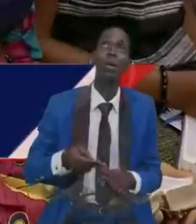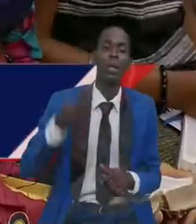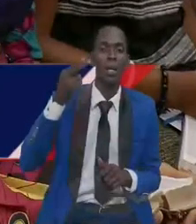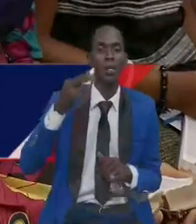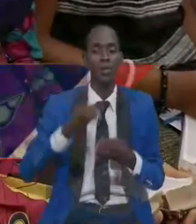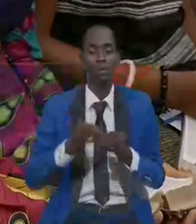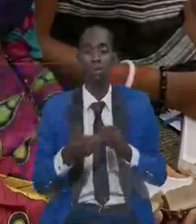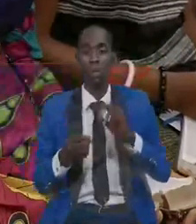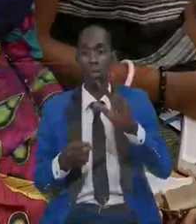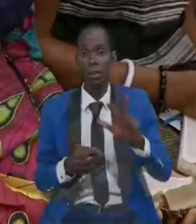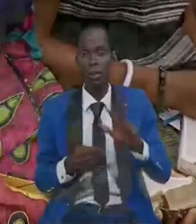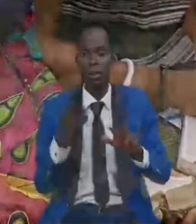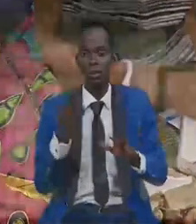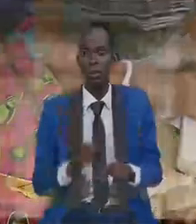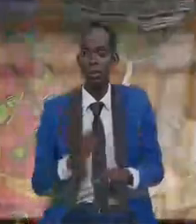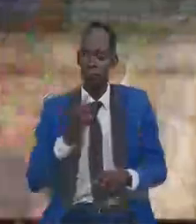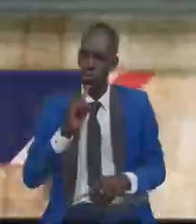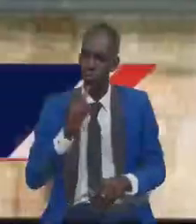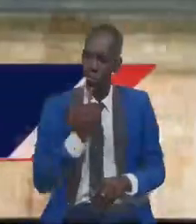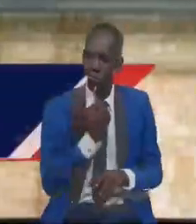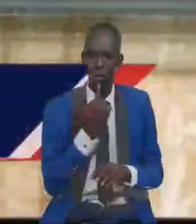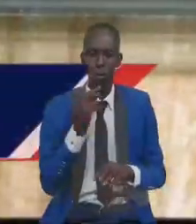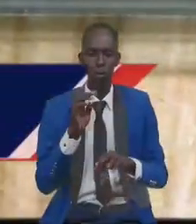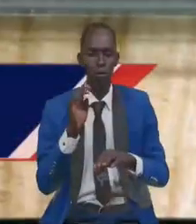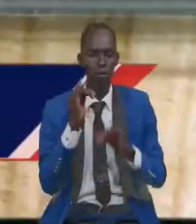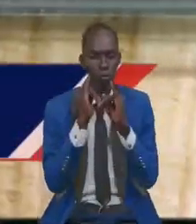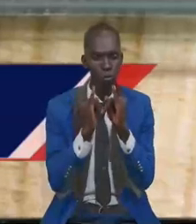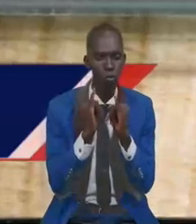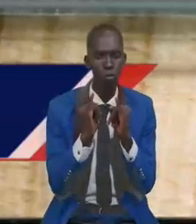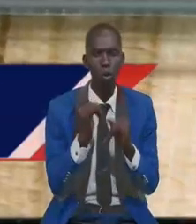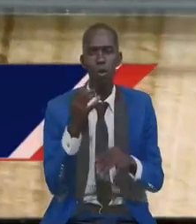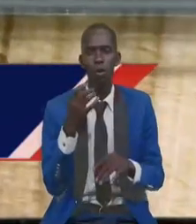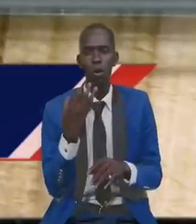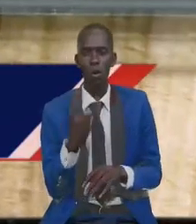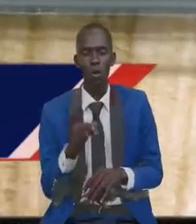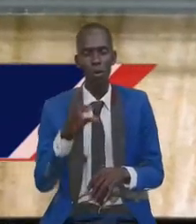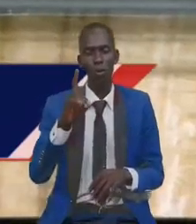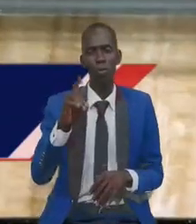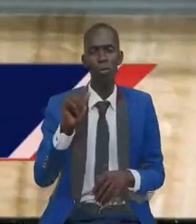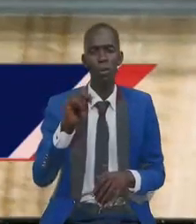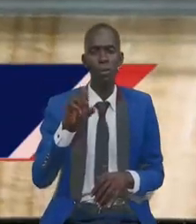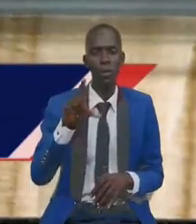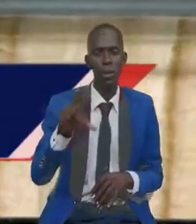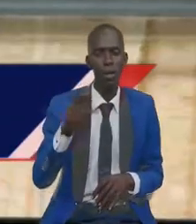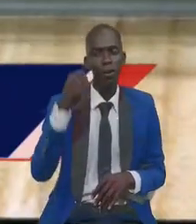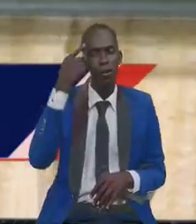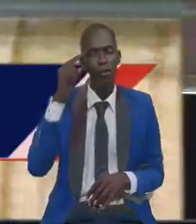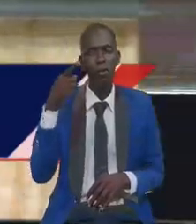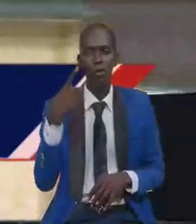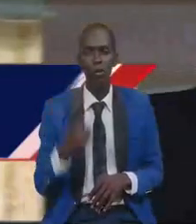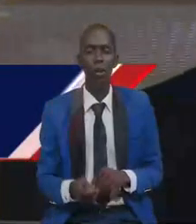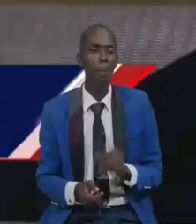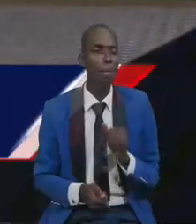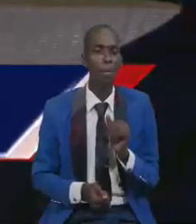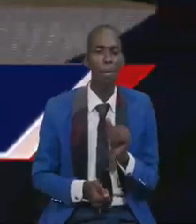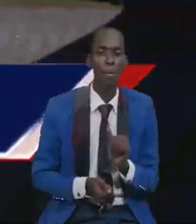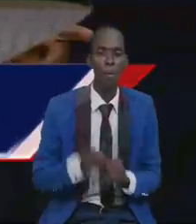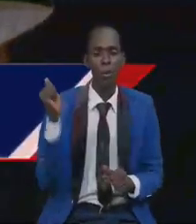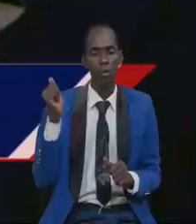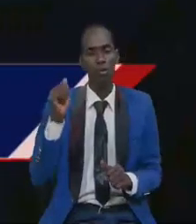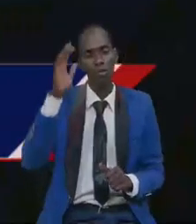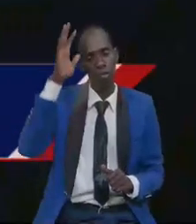3, c'est l'instruction fervente de Daniel au plus hautain. Au plus hautain.